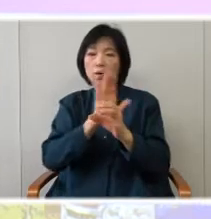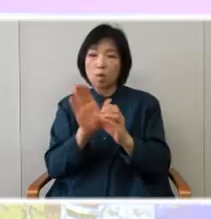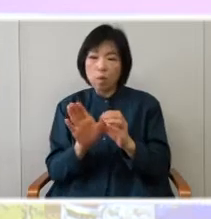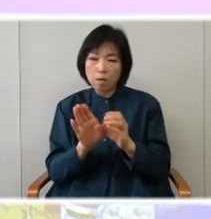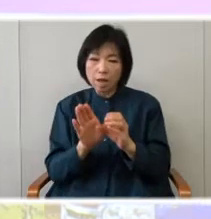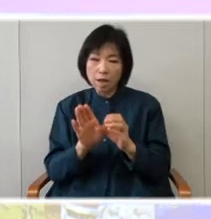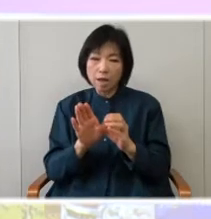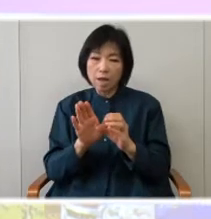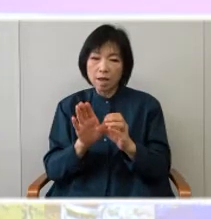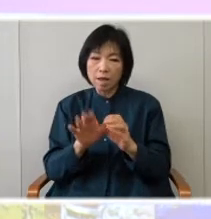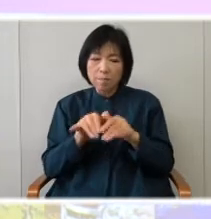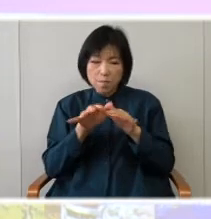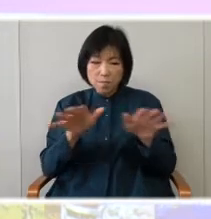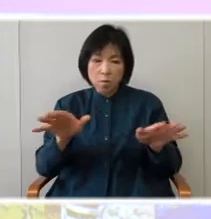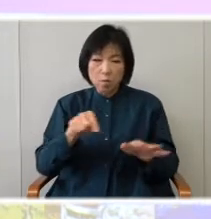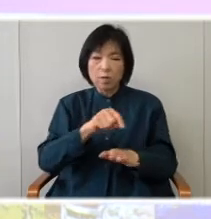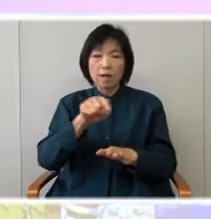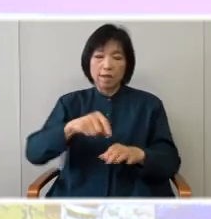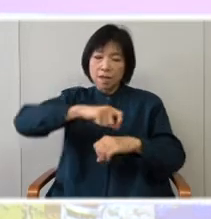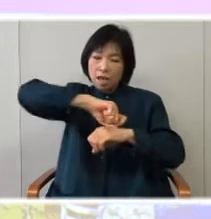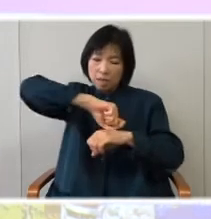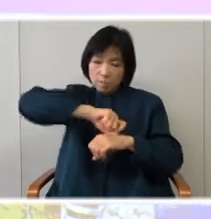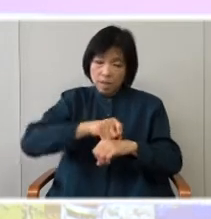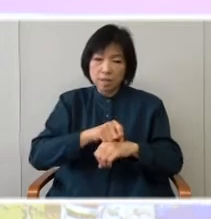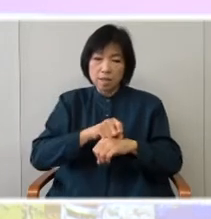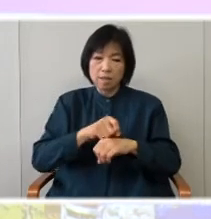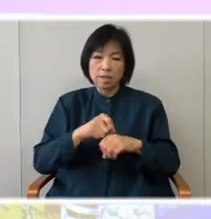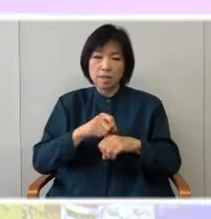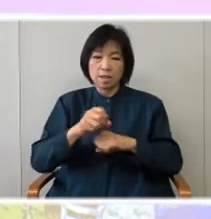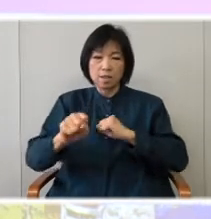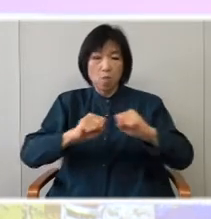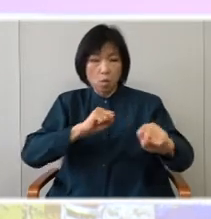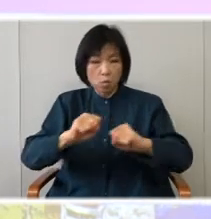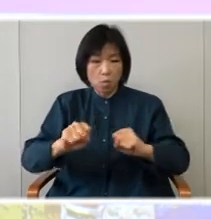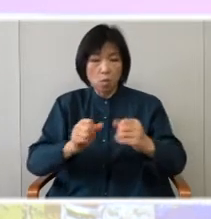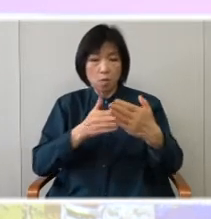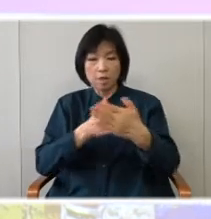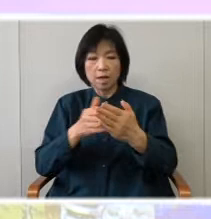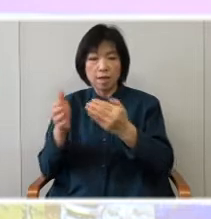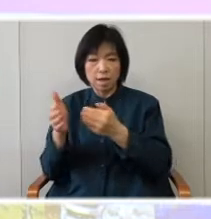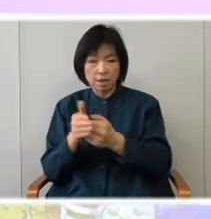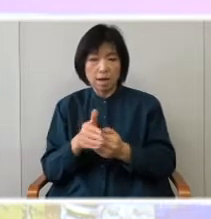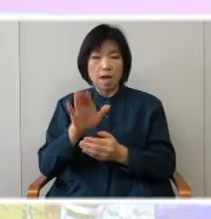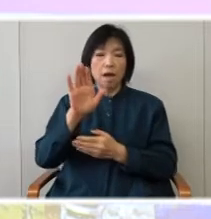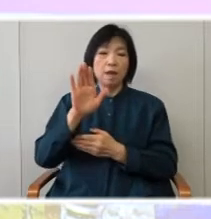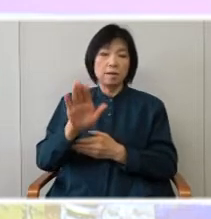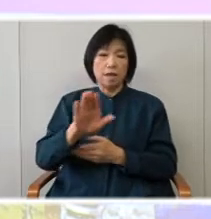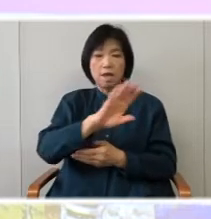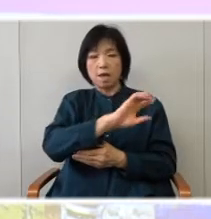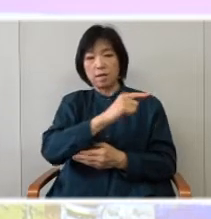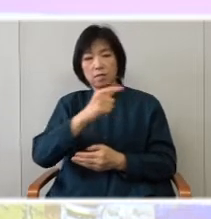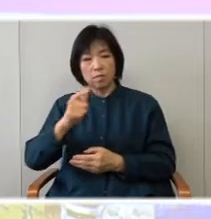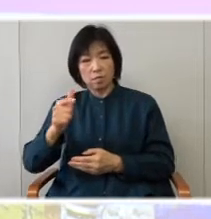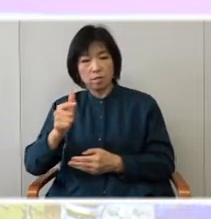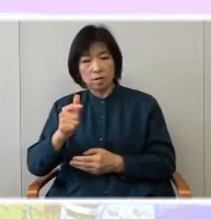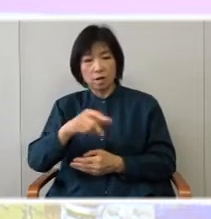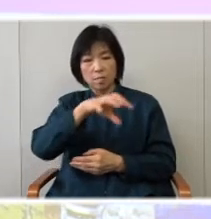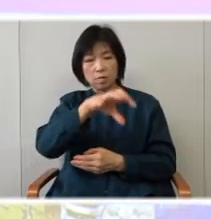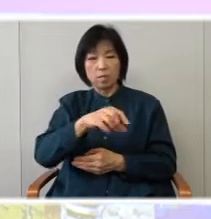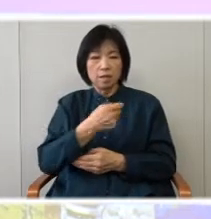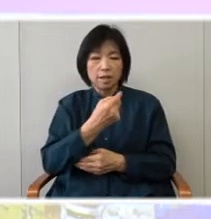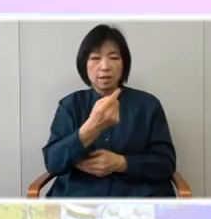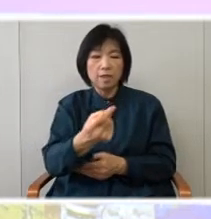校よりも厳しい行動制限が取られているということで、まあ、いろいろなところに行ったり、また